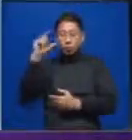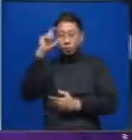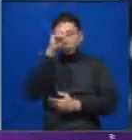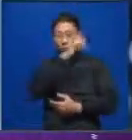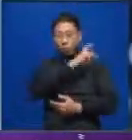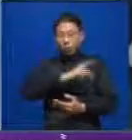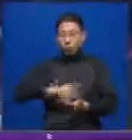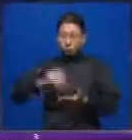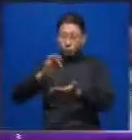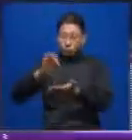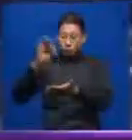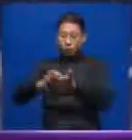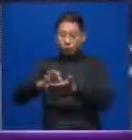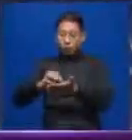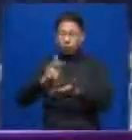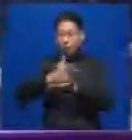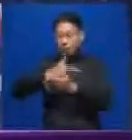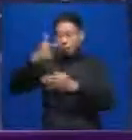เกล้าโปรดกระหม่อมแต่งตั้งให้ลาออกจากตำแหน่ง